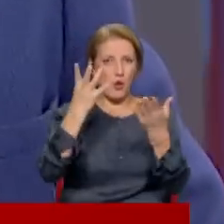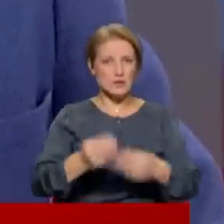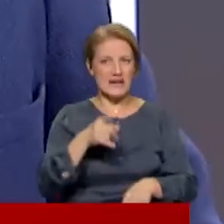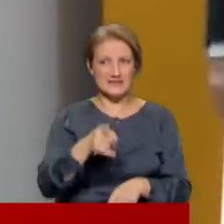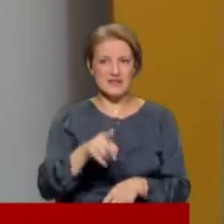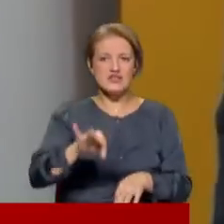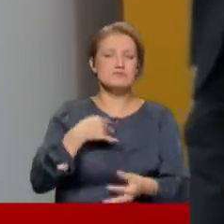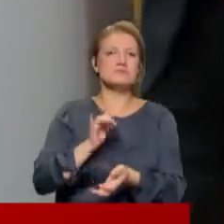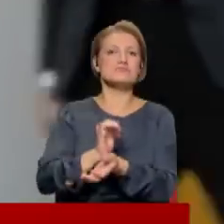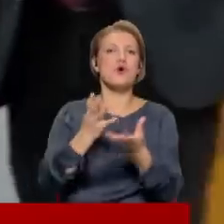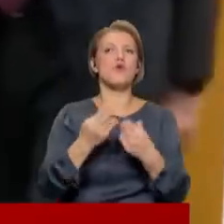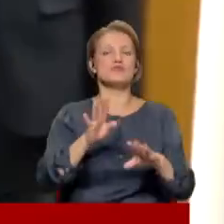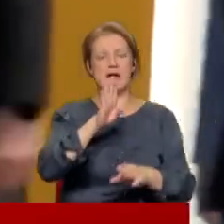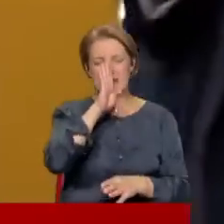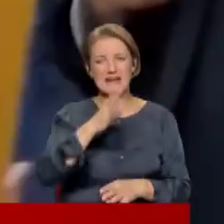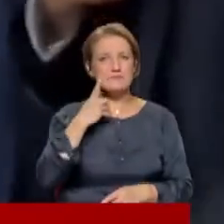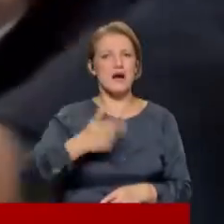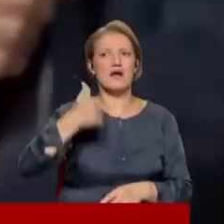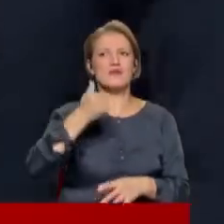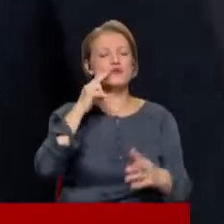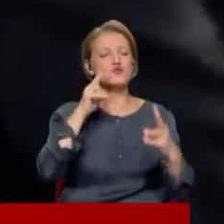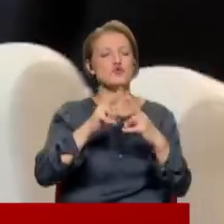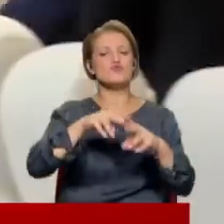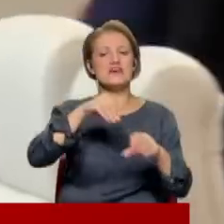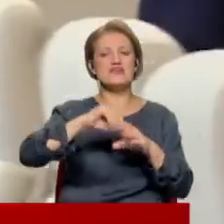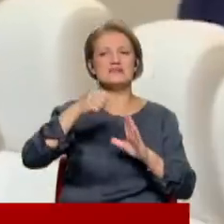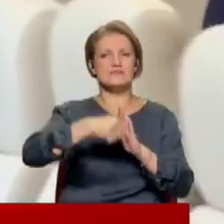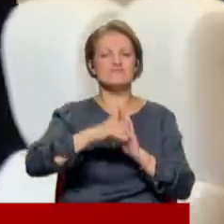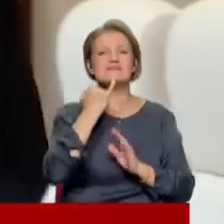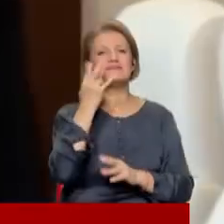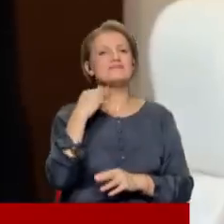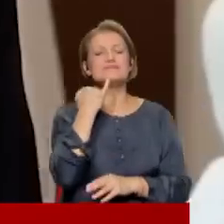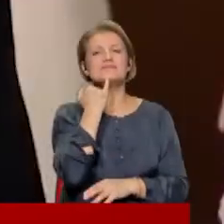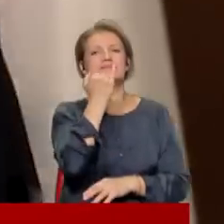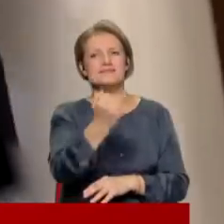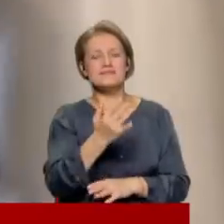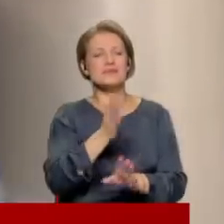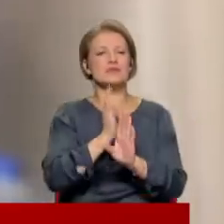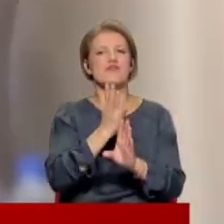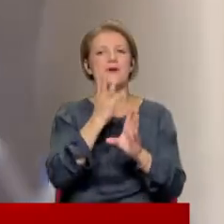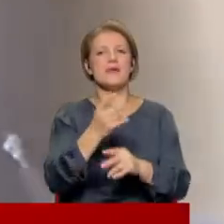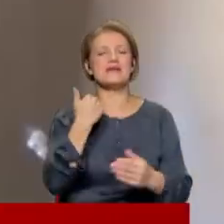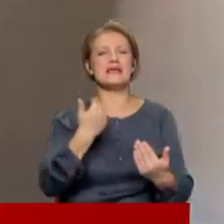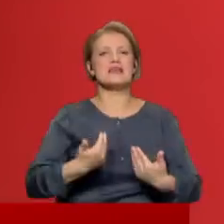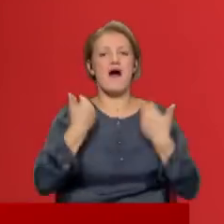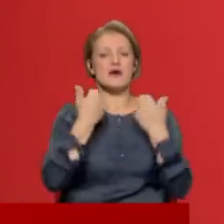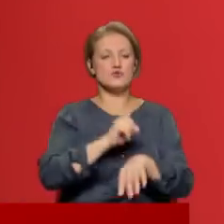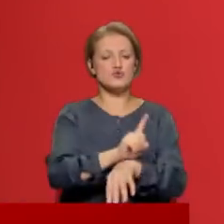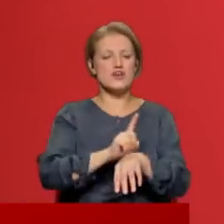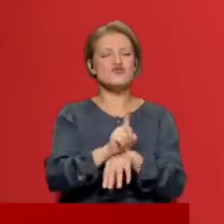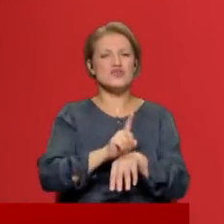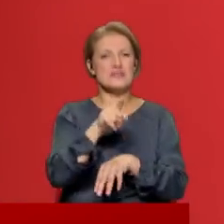cezaevine girmeyecektim. Adalet Bakanı Yılmaz Tunç, görüşme içeriğinin nezaket ziyaretinden öte devam eden bir yargı süreci hakkında